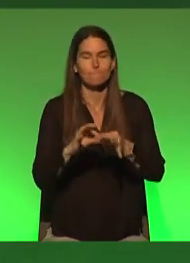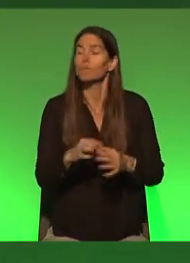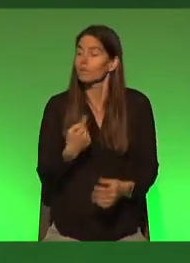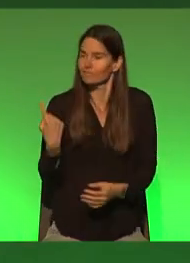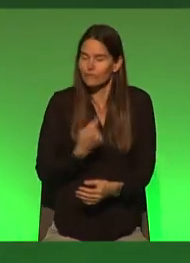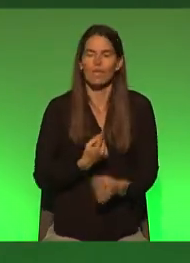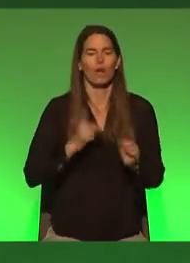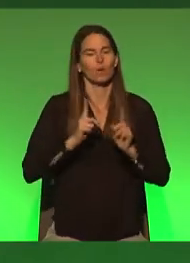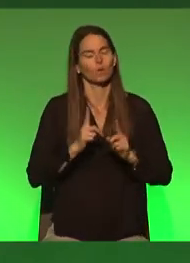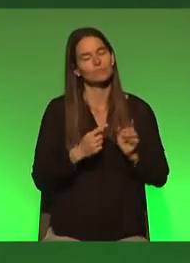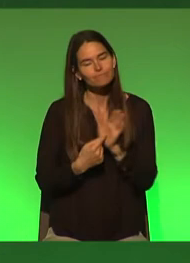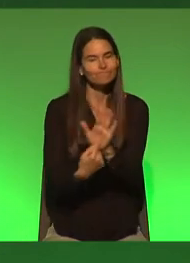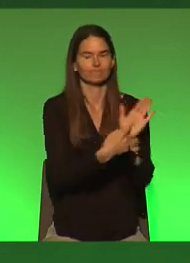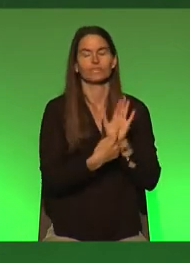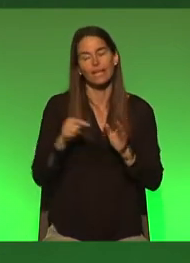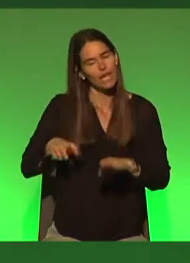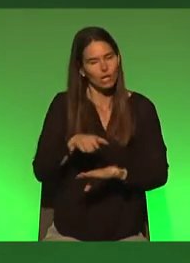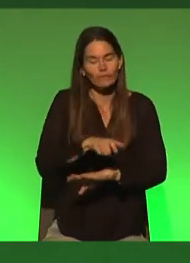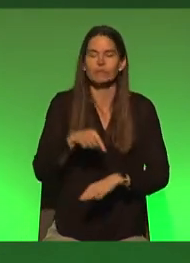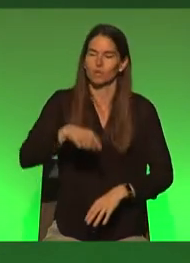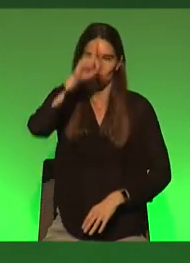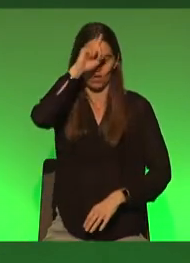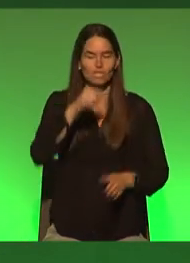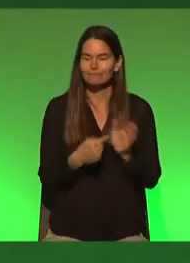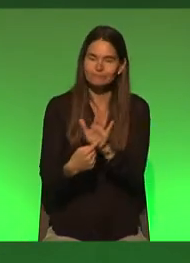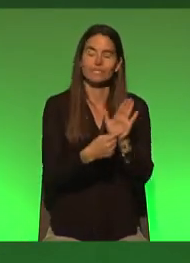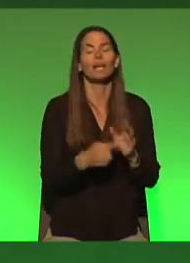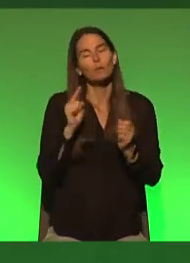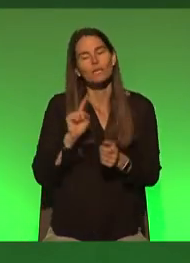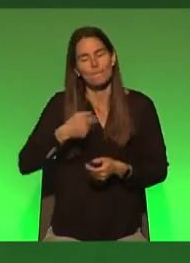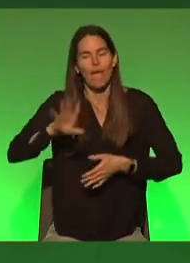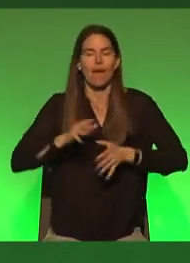Grüne als Einzige in Nordrhein-Westfalen und in Deutschland. Lasst uns das weiter nach vorne tragen.